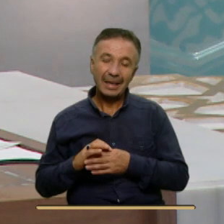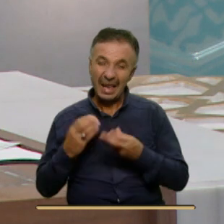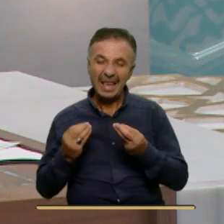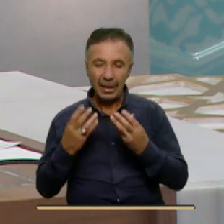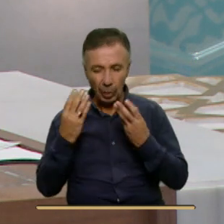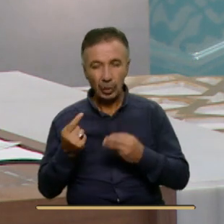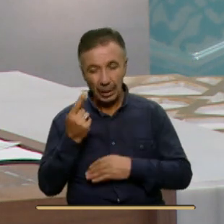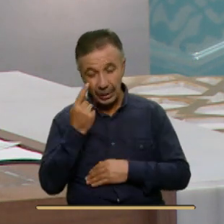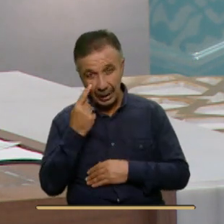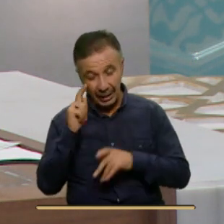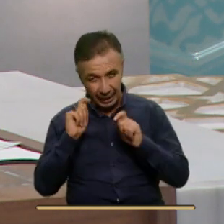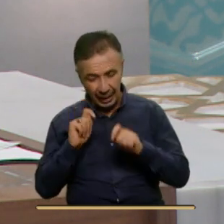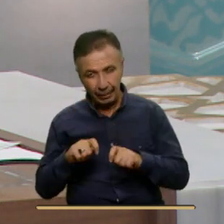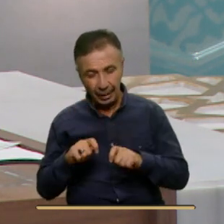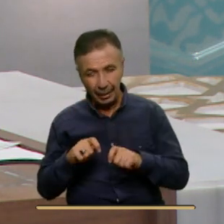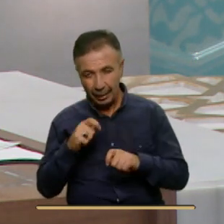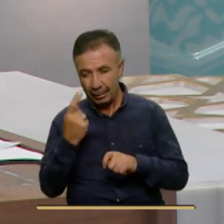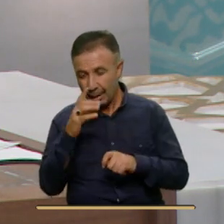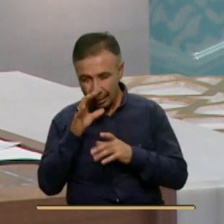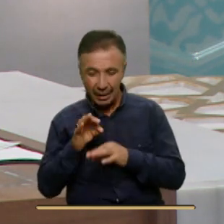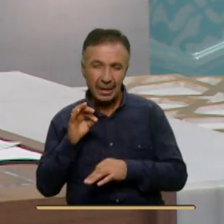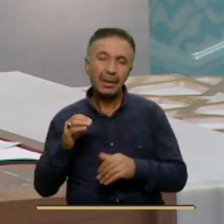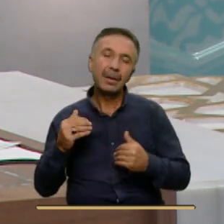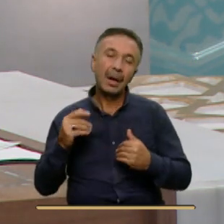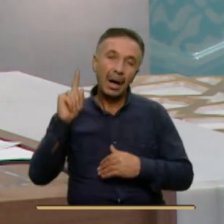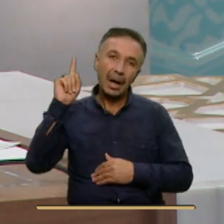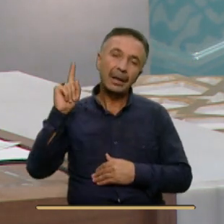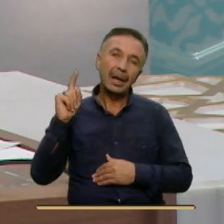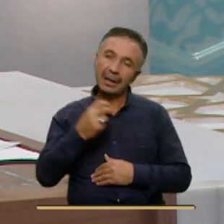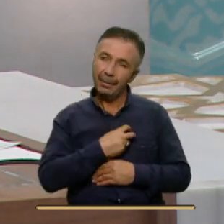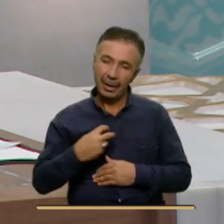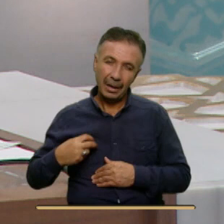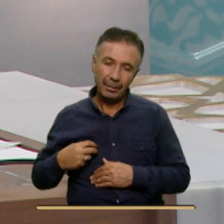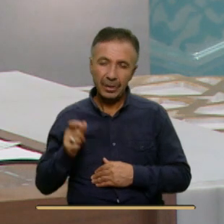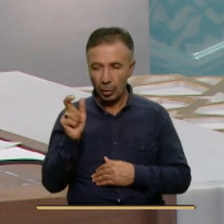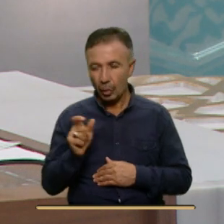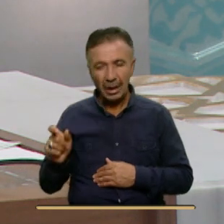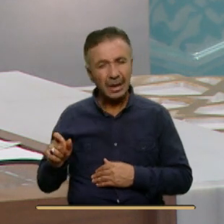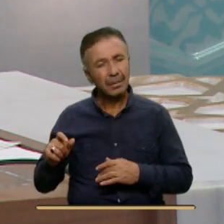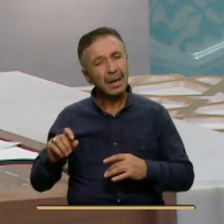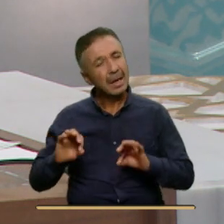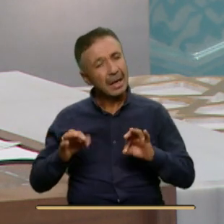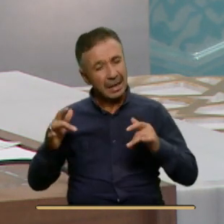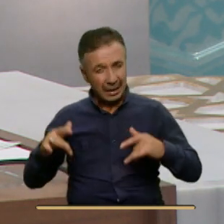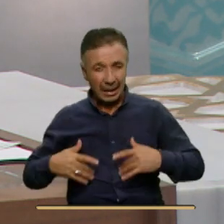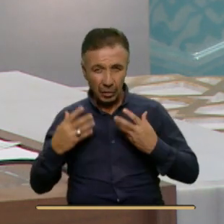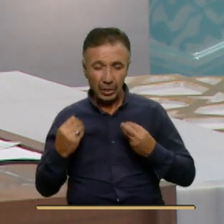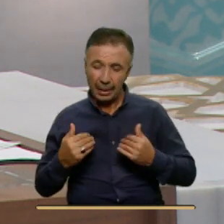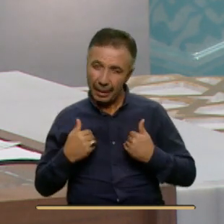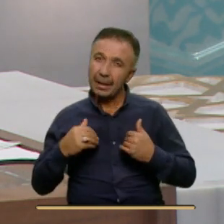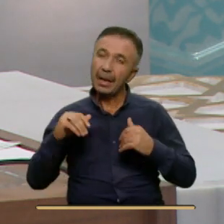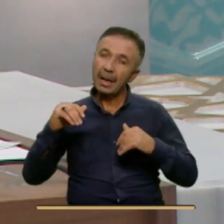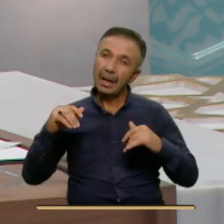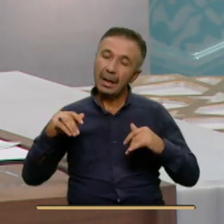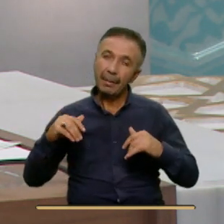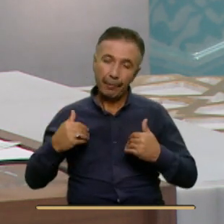bulunmuş kimse için Allah da ben de kullarım nasıl razı olduysa ben de razı oldum